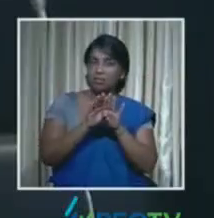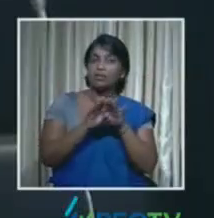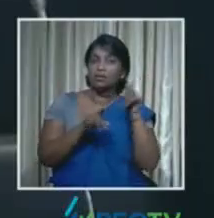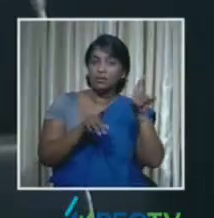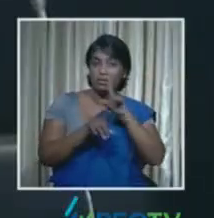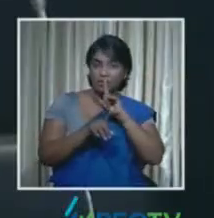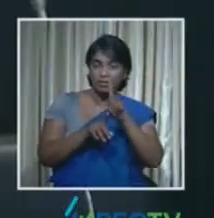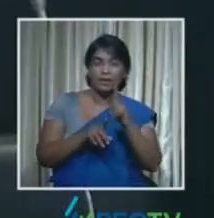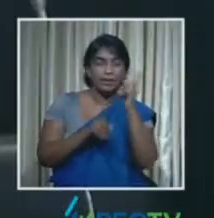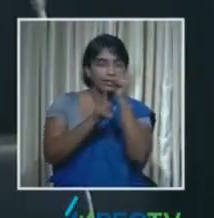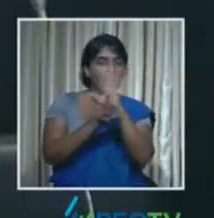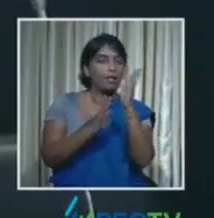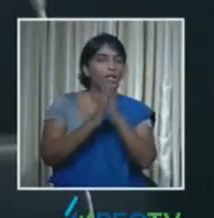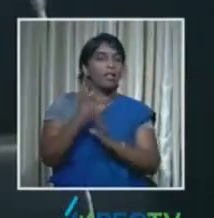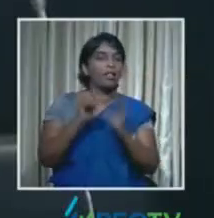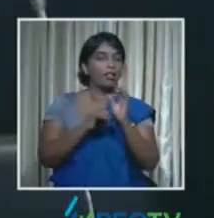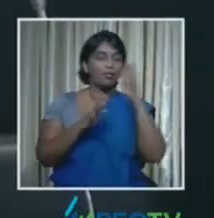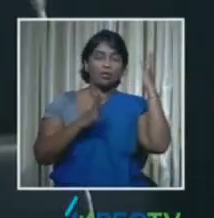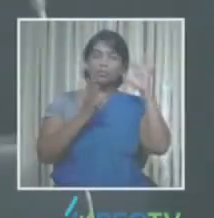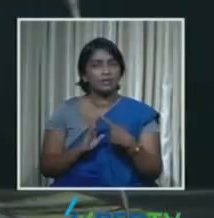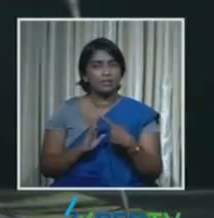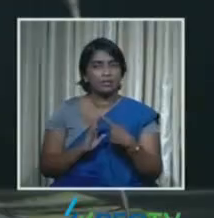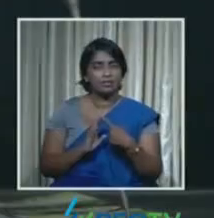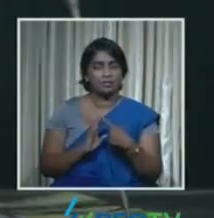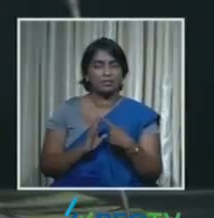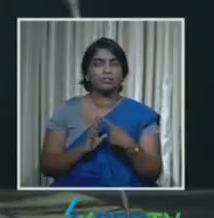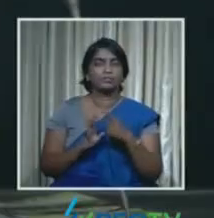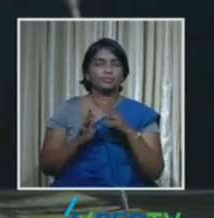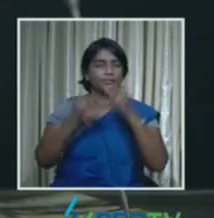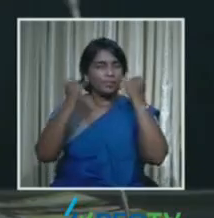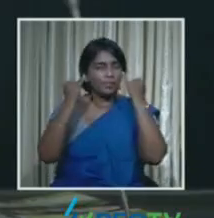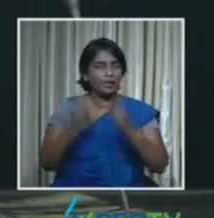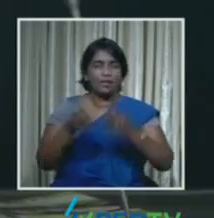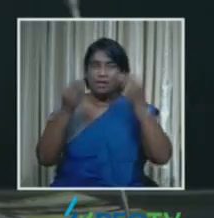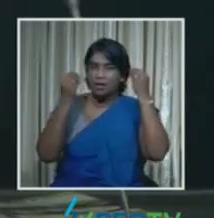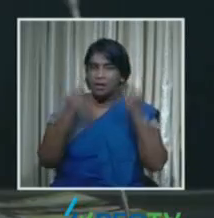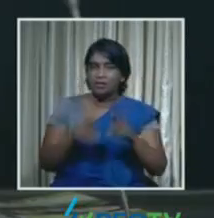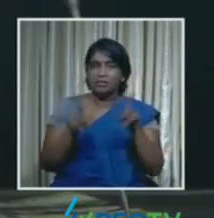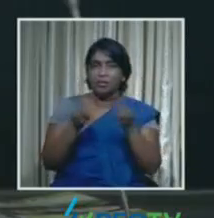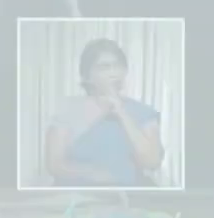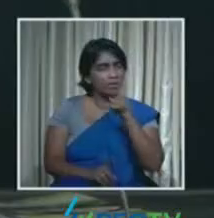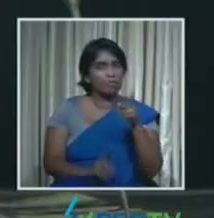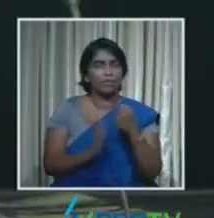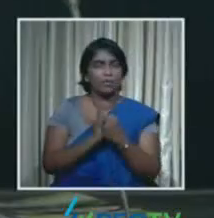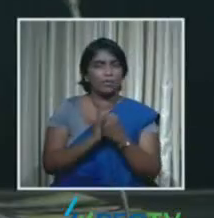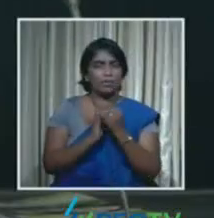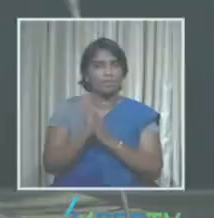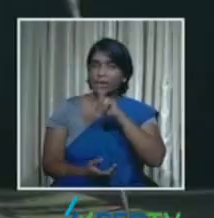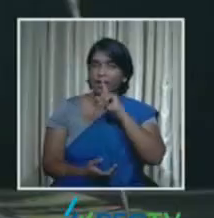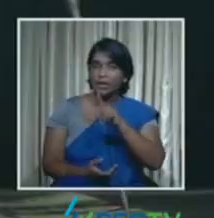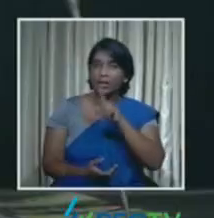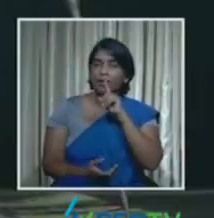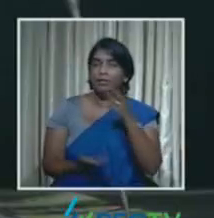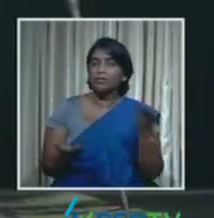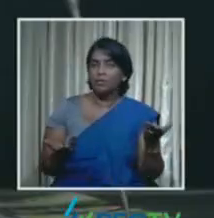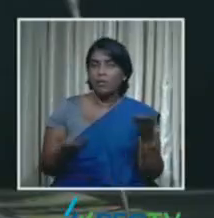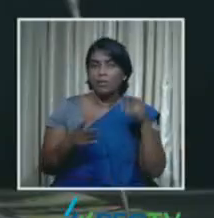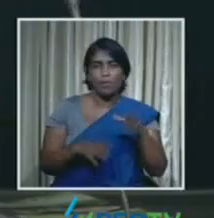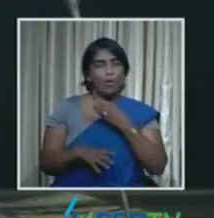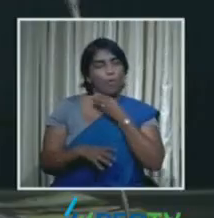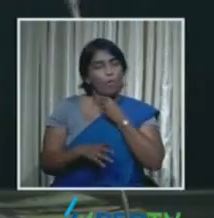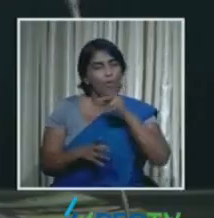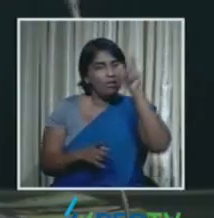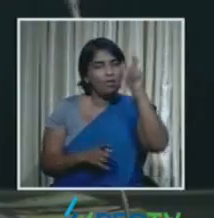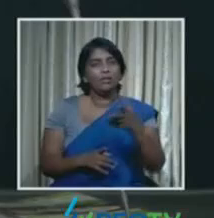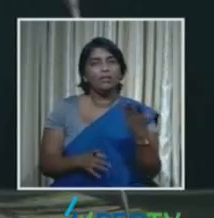කියපු එකම ඇමති ලෙස ලෝක වාර්තාවකුත් මෙතුමා තියන. අසාර්ථක අසමත්භාවයේ වහගන්න බොරු කියන්න බා ගරු. ගමම් පිළමැතුමනි. ඔබතුමා නිකන් පච වෙලා